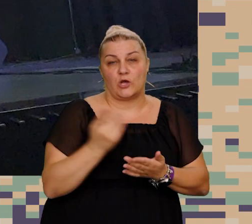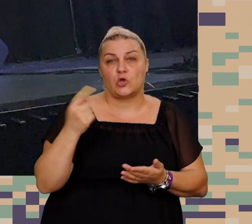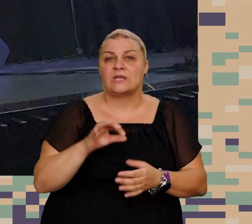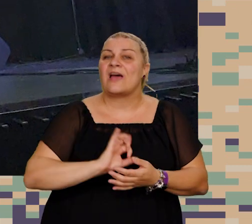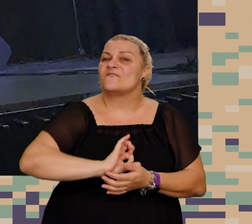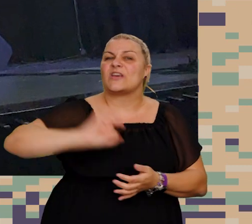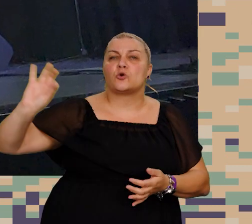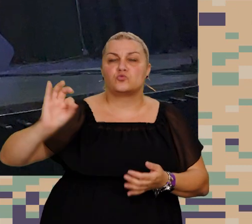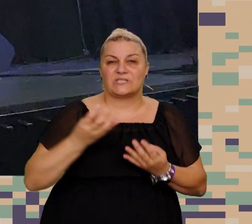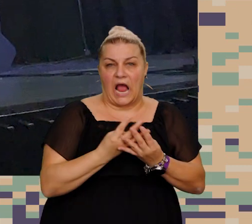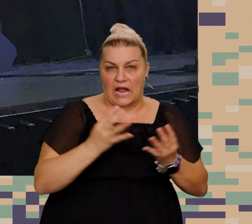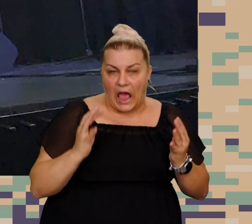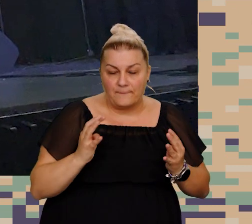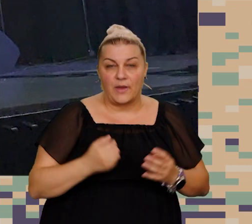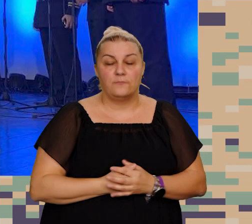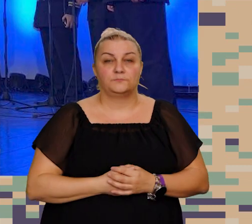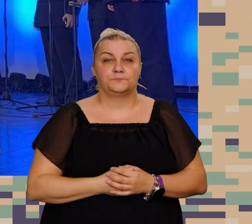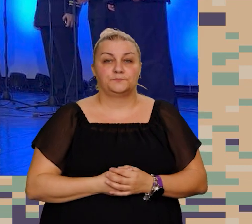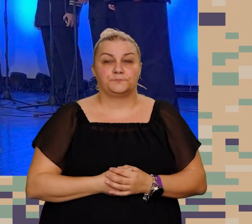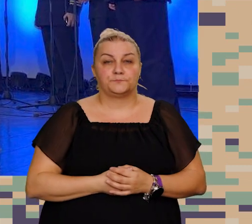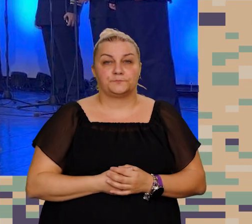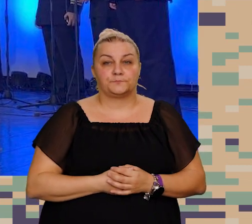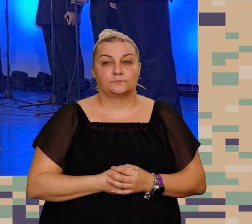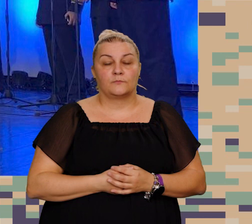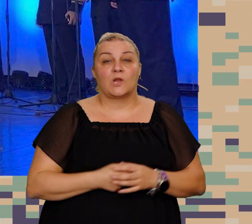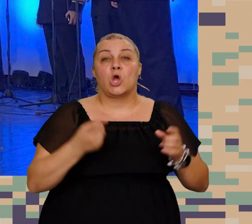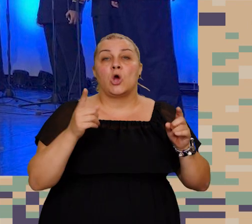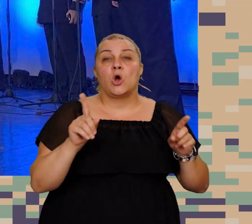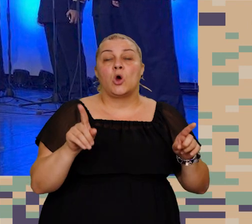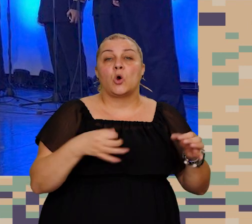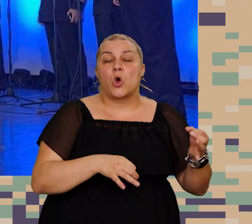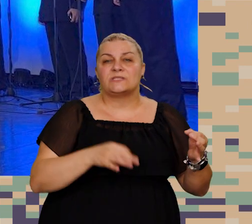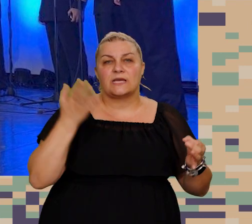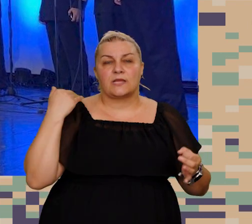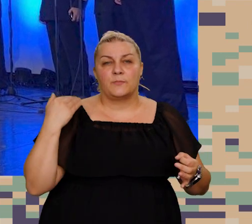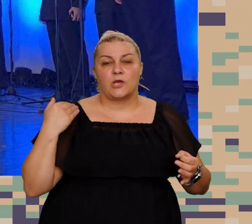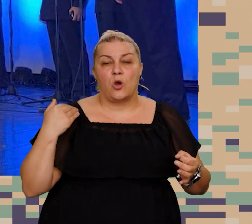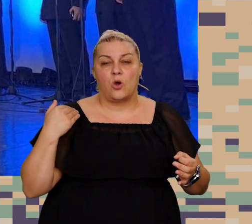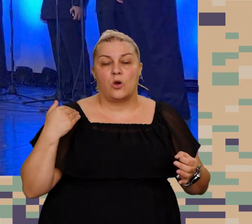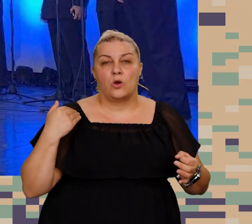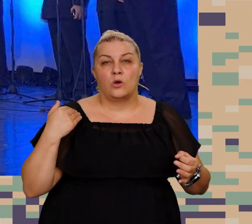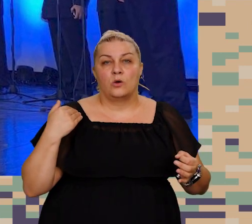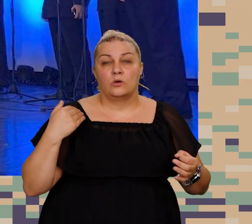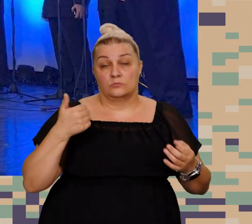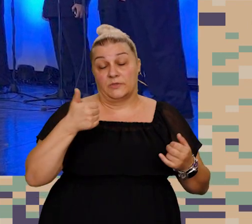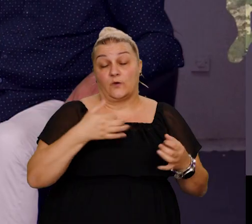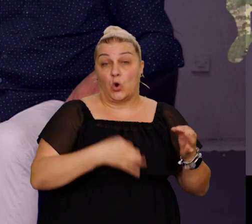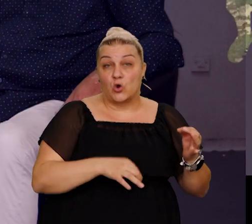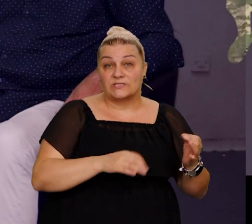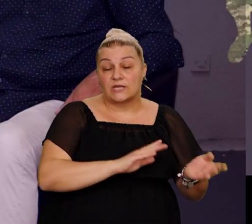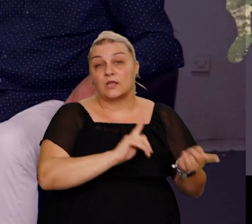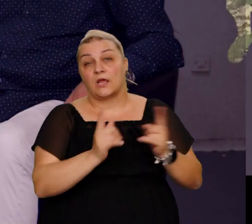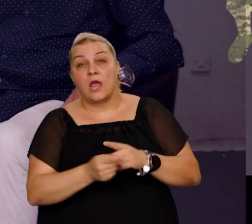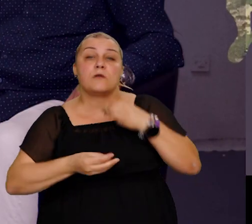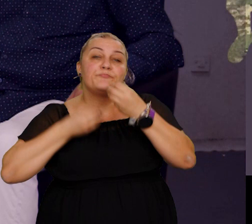su dolazile vrhunske Klape, uvijek vrhunske. Koncept je bio sljedeći, znači, koncert